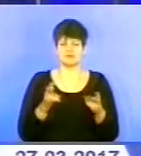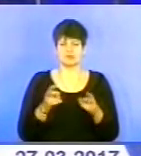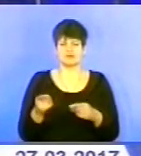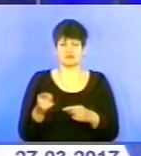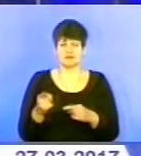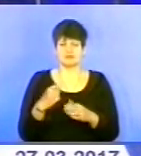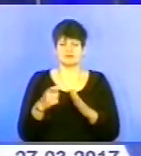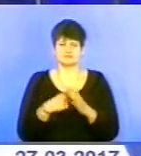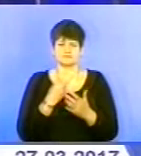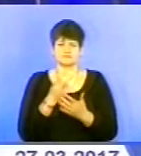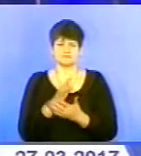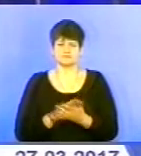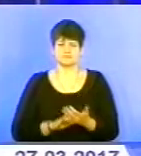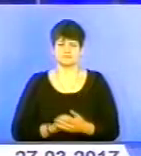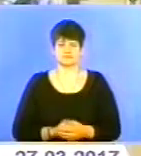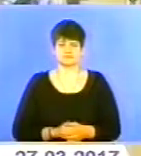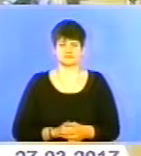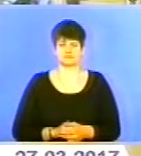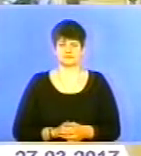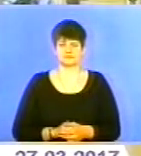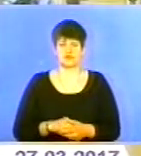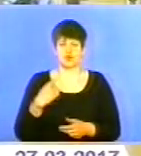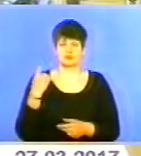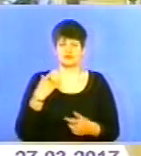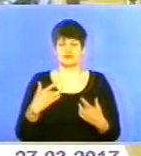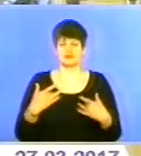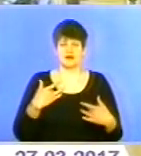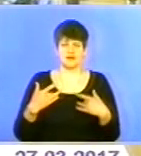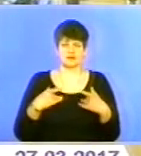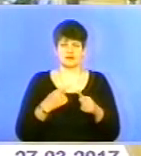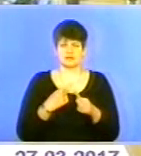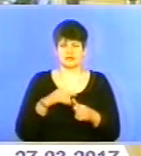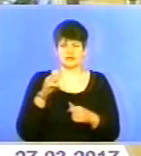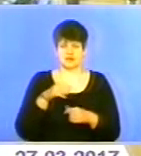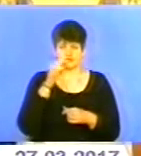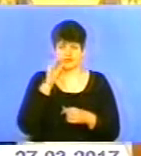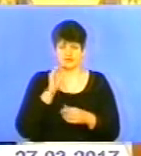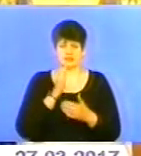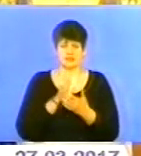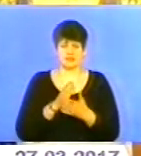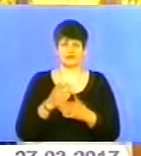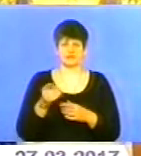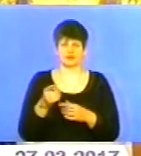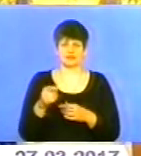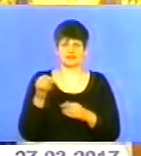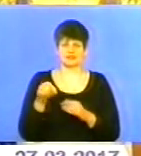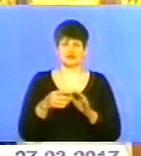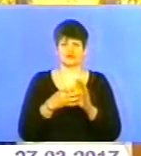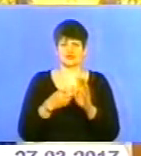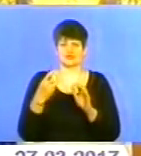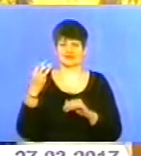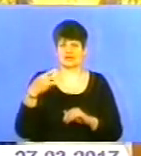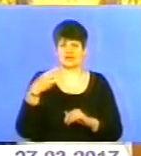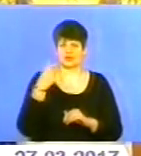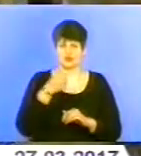тернополяни, дізнавалася наша знімальна група. Обласний драматичний театр імені Тараса Шевченка існує у Тернополі з 1930